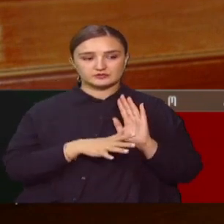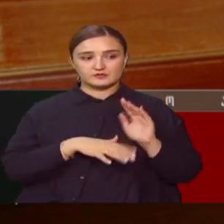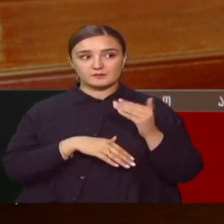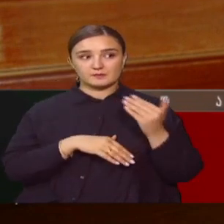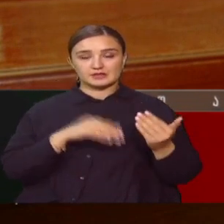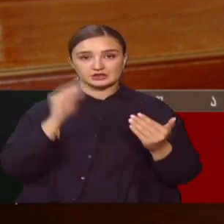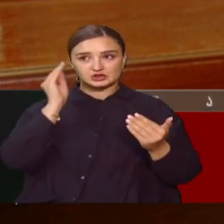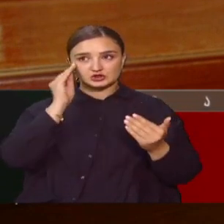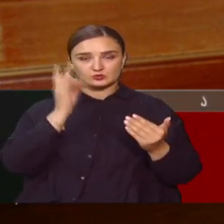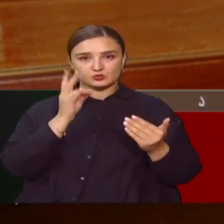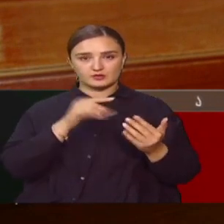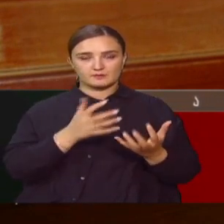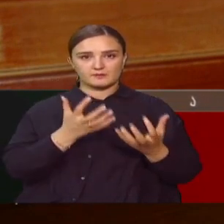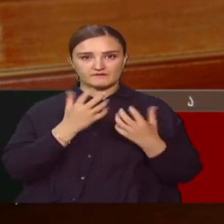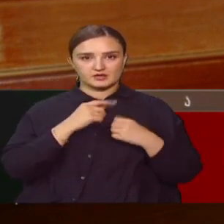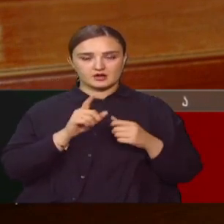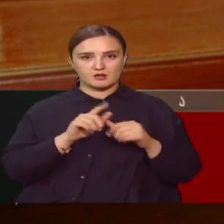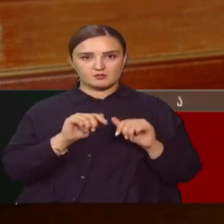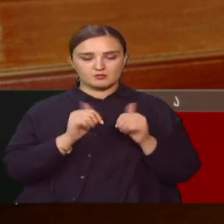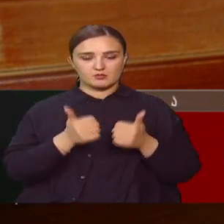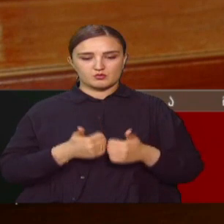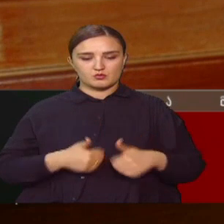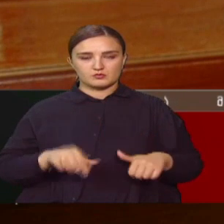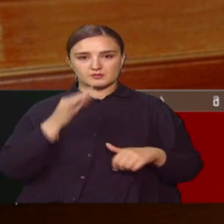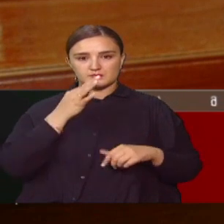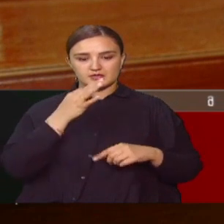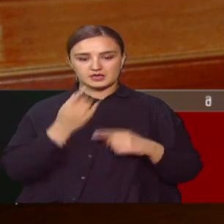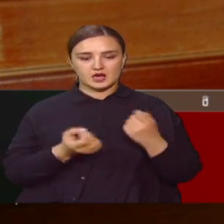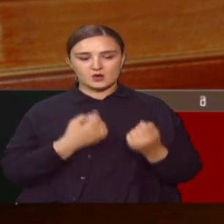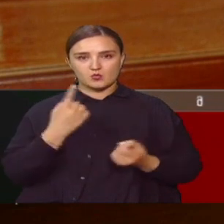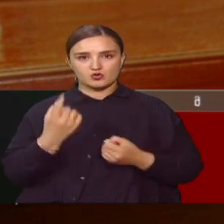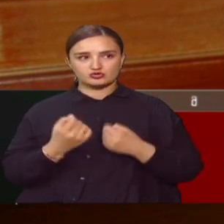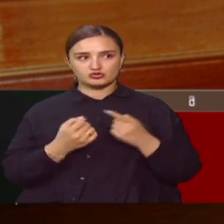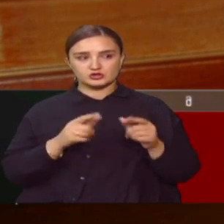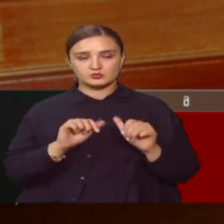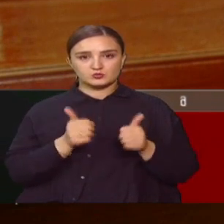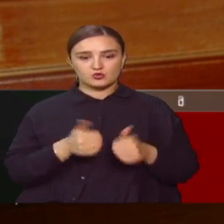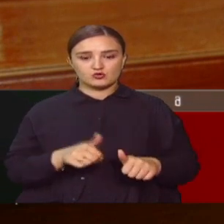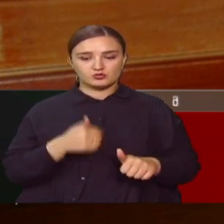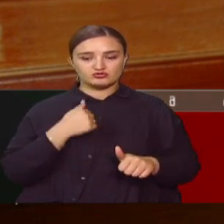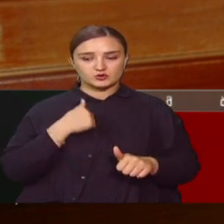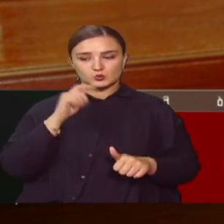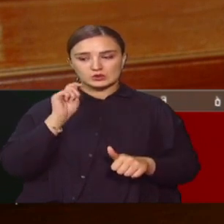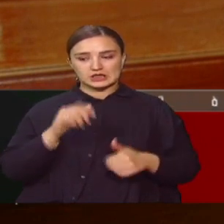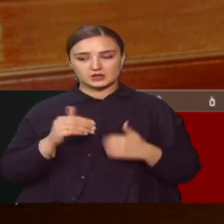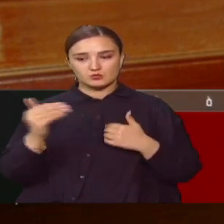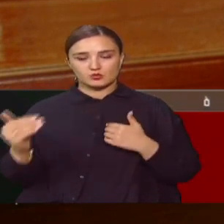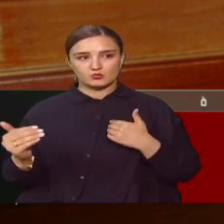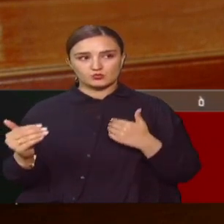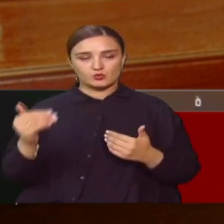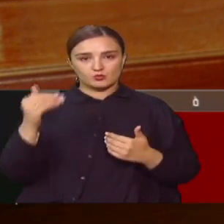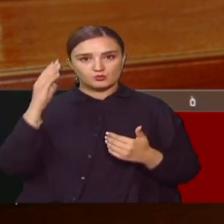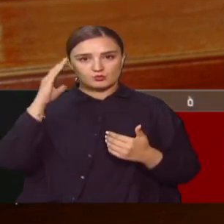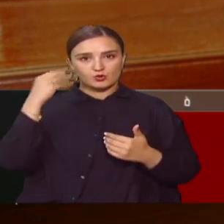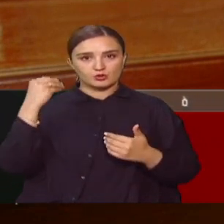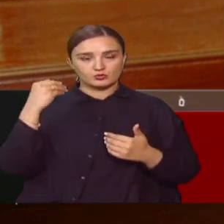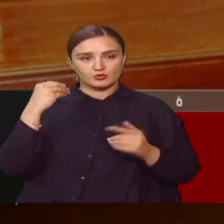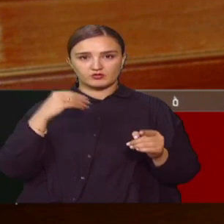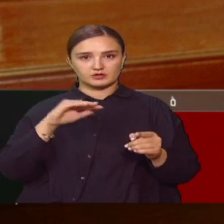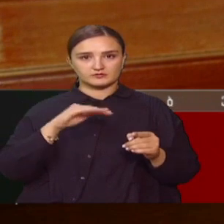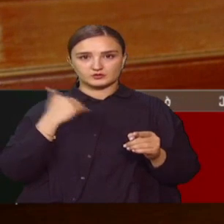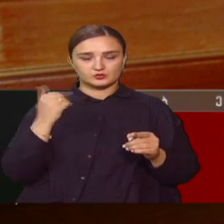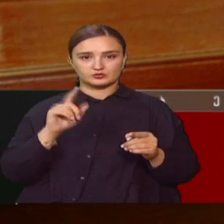სულისკვეთებაში ჩამჯდარიყავით, ავიღეთ ეს მოდელი. Თუ მე რატომღაც აღმოჩნდა რომ ეს მოდელი არ ჩვენთვის, არც უკრაინისთვის, არც მოლდოვასთვის არ ვარგოთა